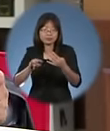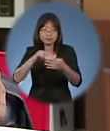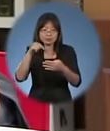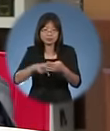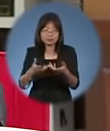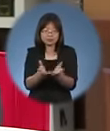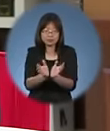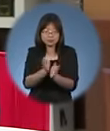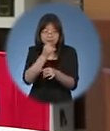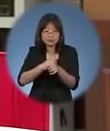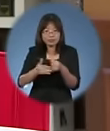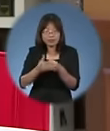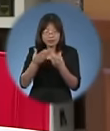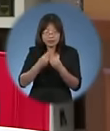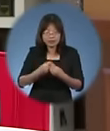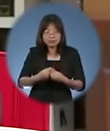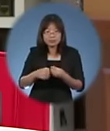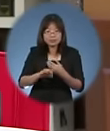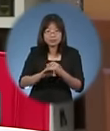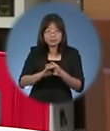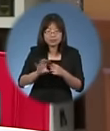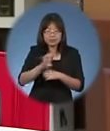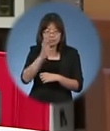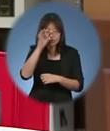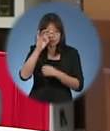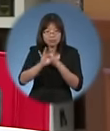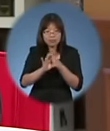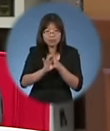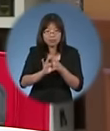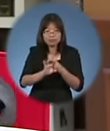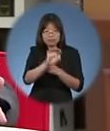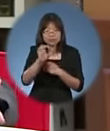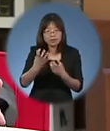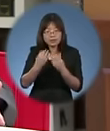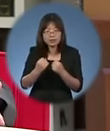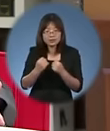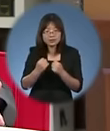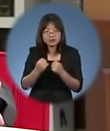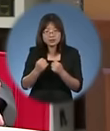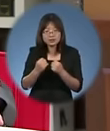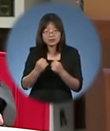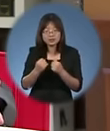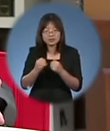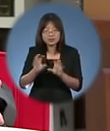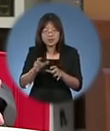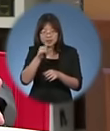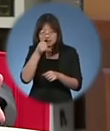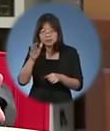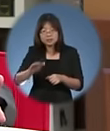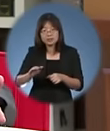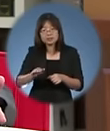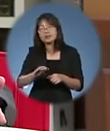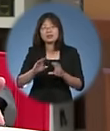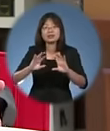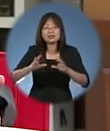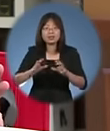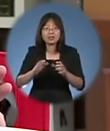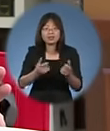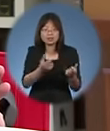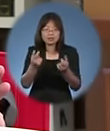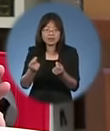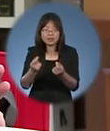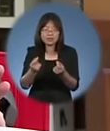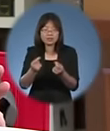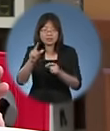보면은 예컨대 유럽 그러면은 유럽이 그렇게 많은 34 개의 나라가 있어도 그 나라는 여러 가지 공통점이